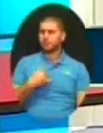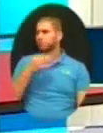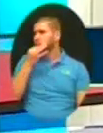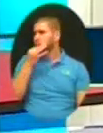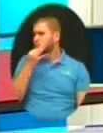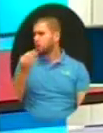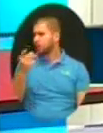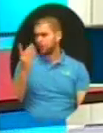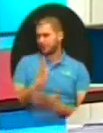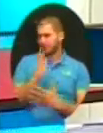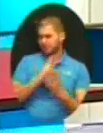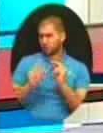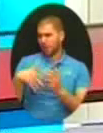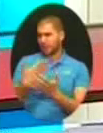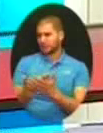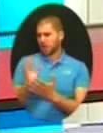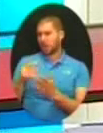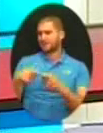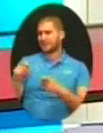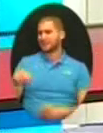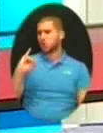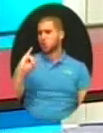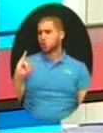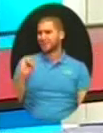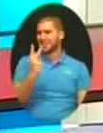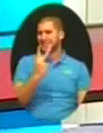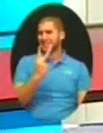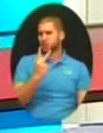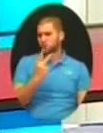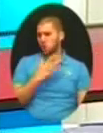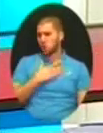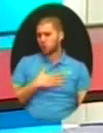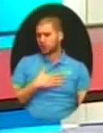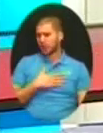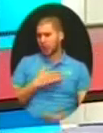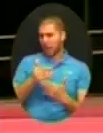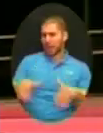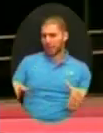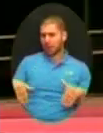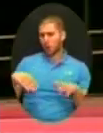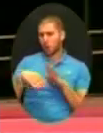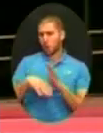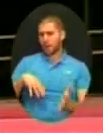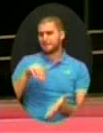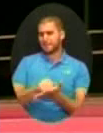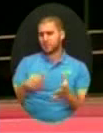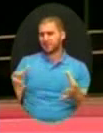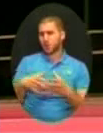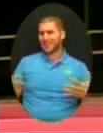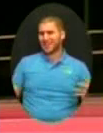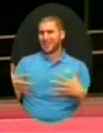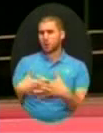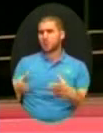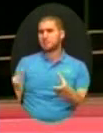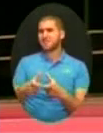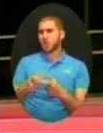אותך, דיברנו קודם על ההצעה הזאת של חבר הכנסת יואב קיש, שרוצה להגביל בחוק מימון מפלגות, איחוד בין, בין